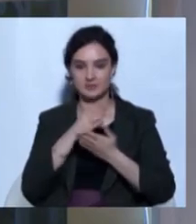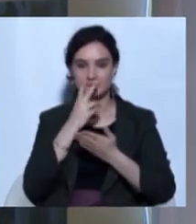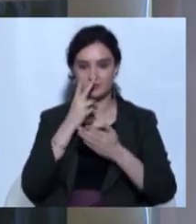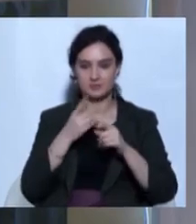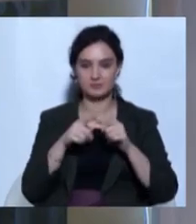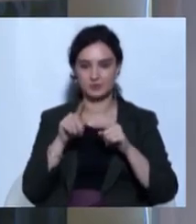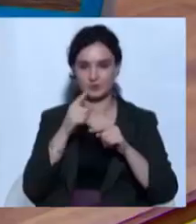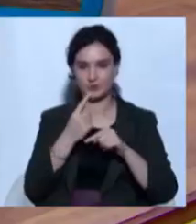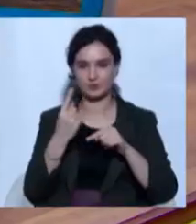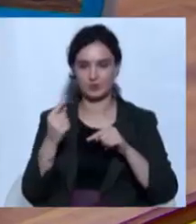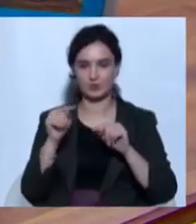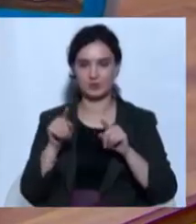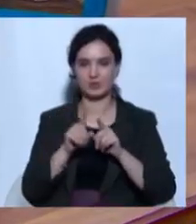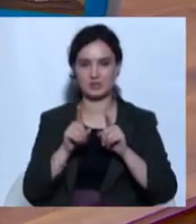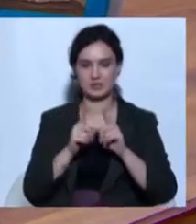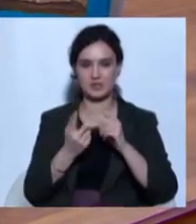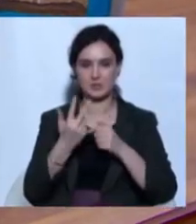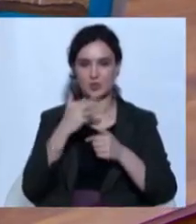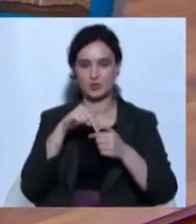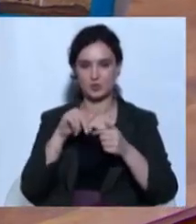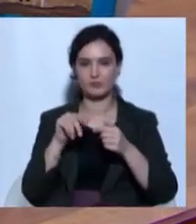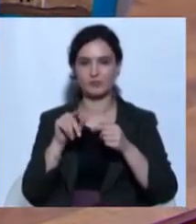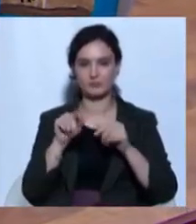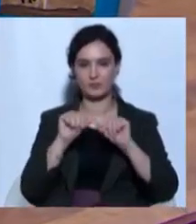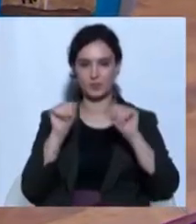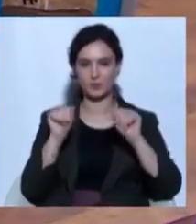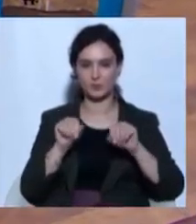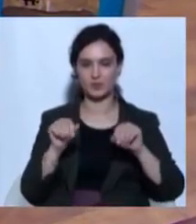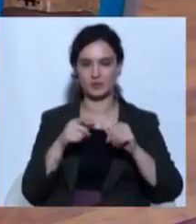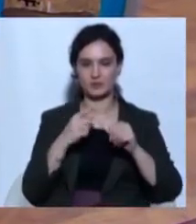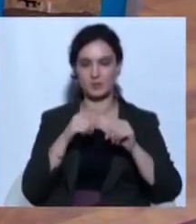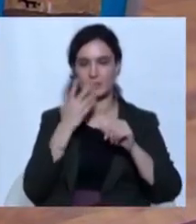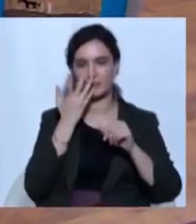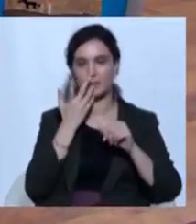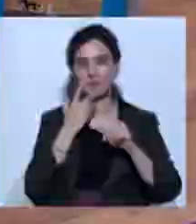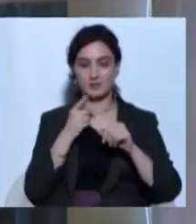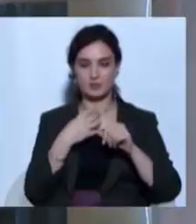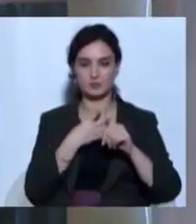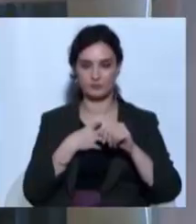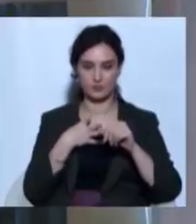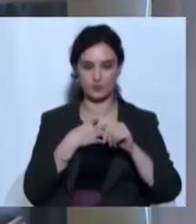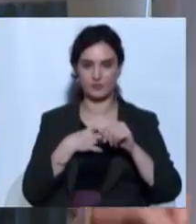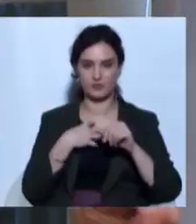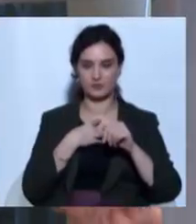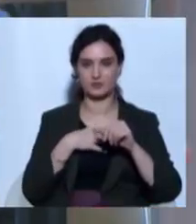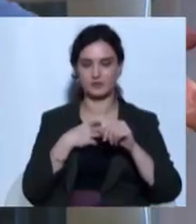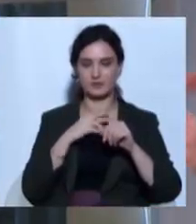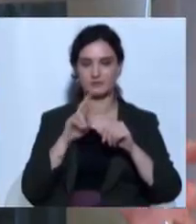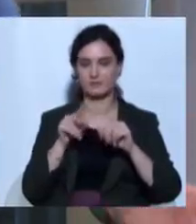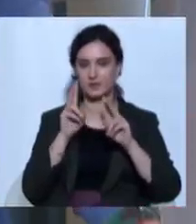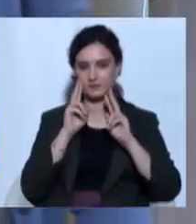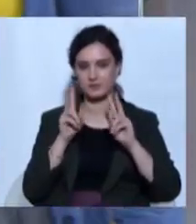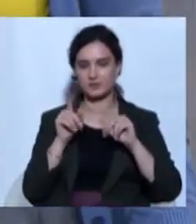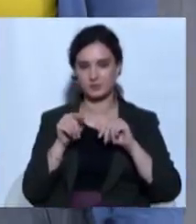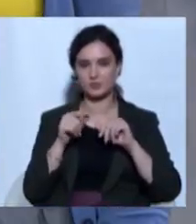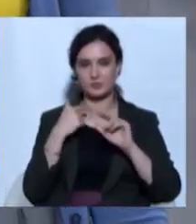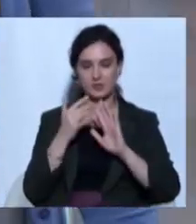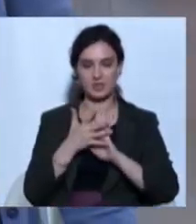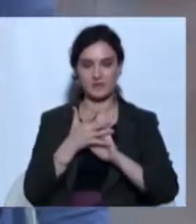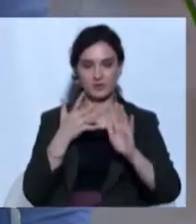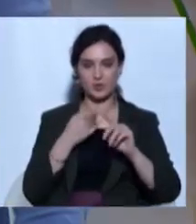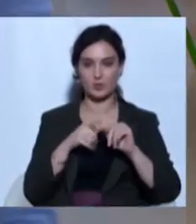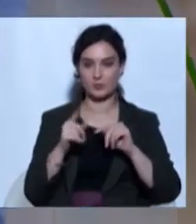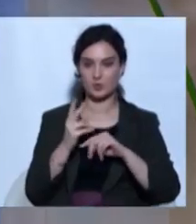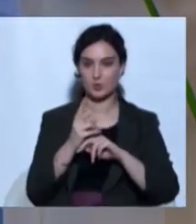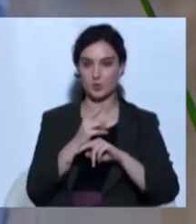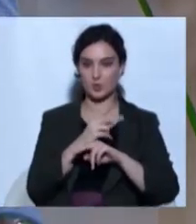თითოეულ ესეთ ამოჭრილ ფიგურას ფერს აქვს დიდი მნიშვნელობა და არ ვიცი მე რო გავიგე რო ეს არის ლოკოკინა